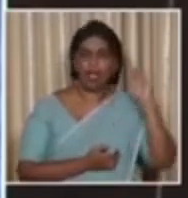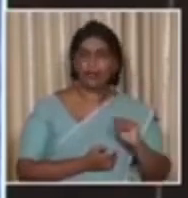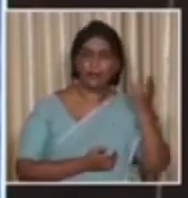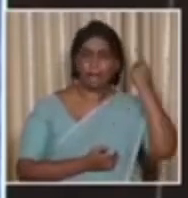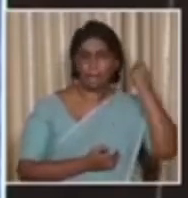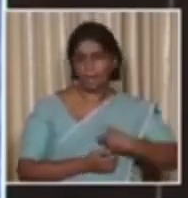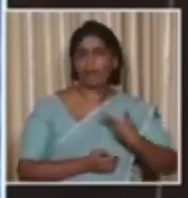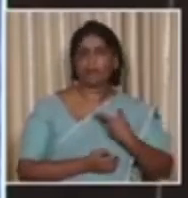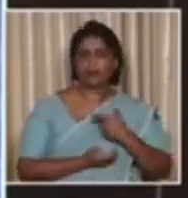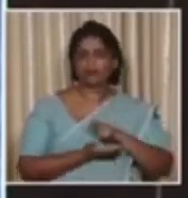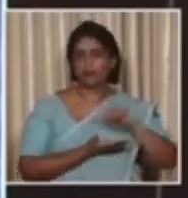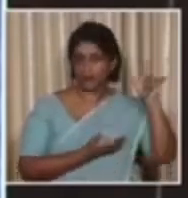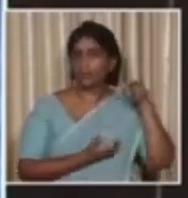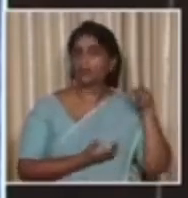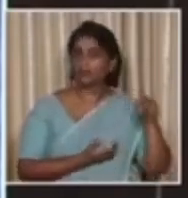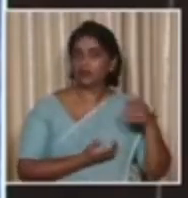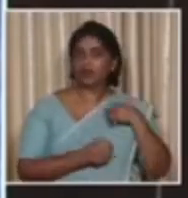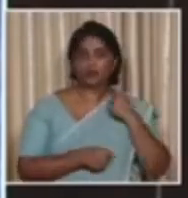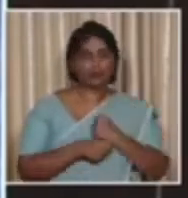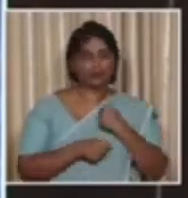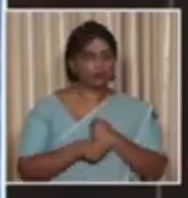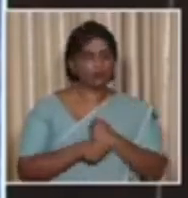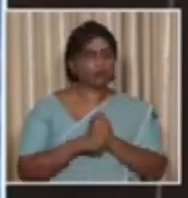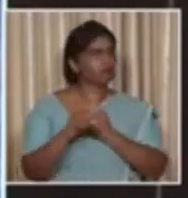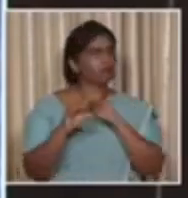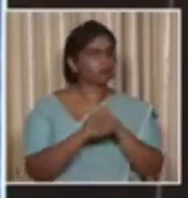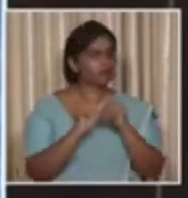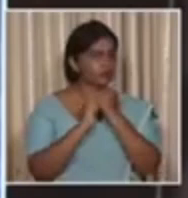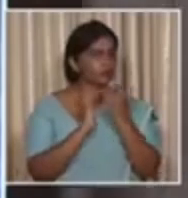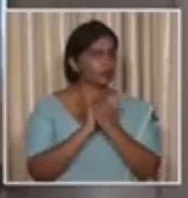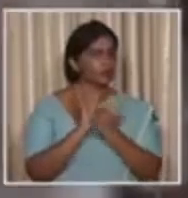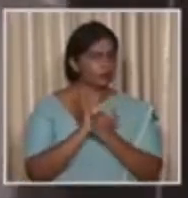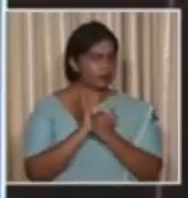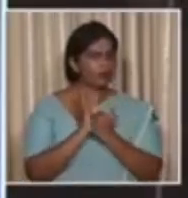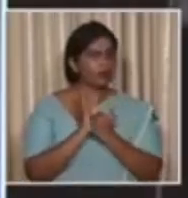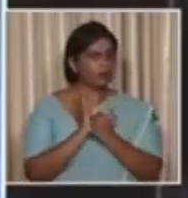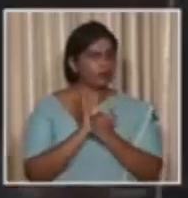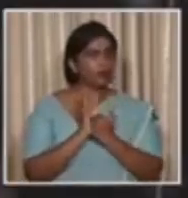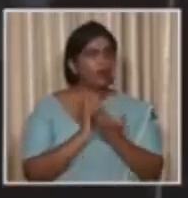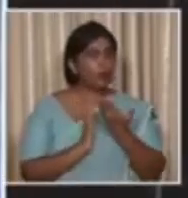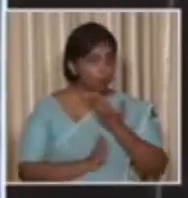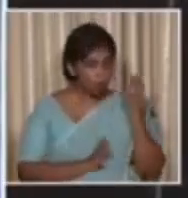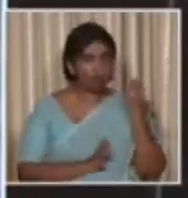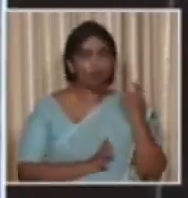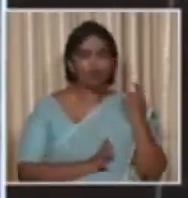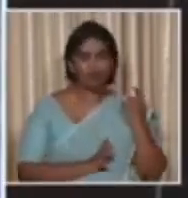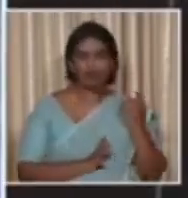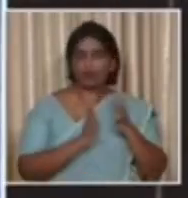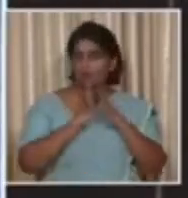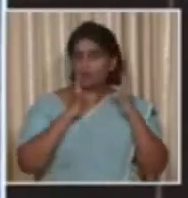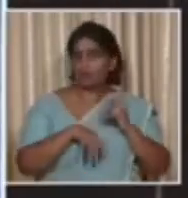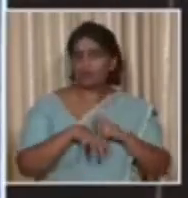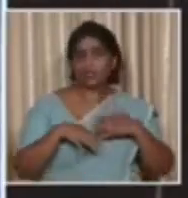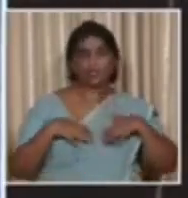පටියකට තමයි ඒ අය යන්නේ. තොට අපිට රජය හැටියට මැදිහත් වෙලා වැඩපිල්ලක් සකස් කරන්න පුළුවන් නං බොහෝ